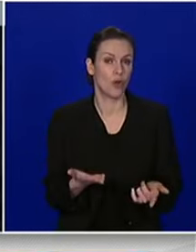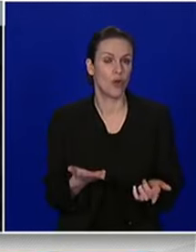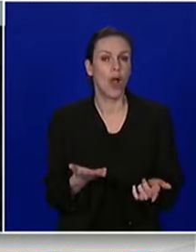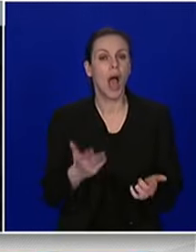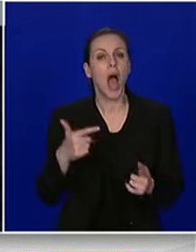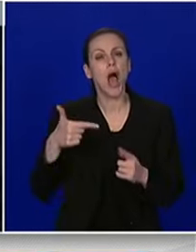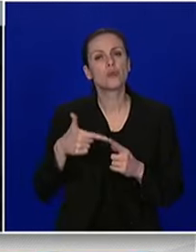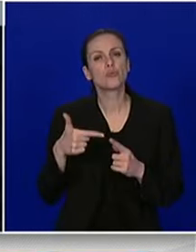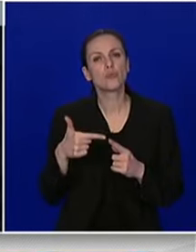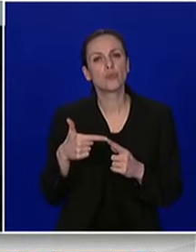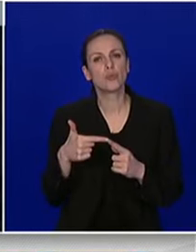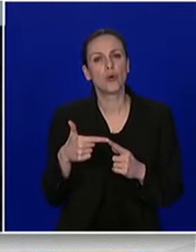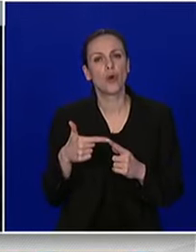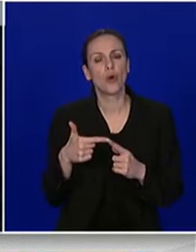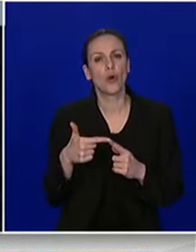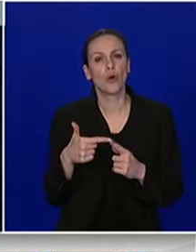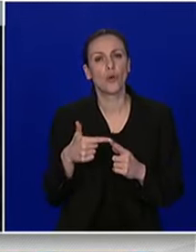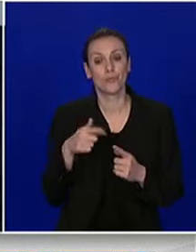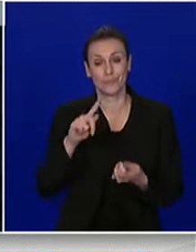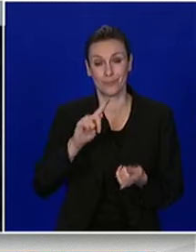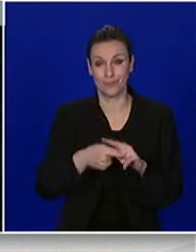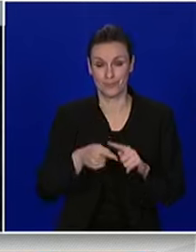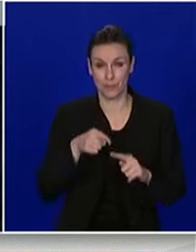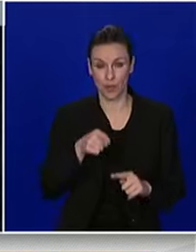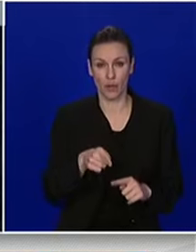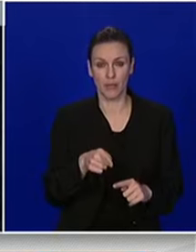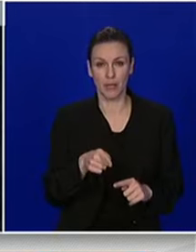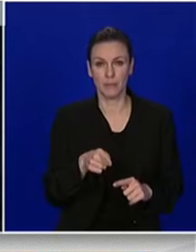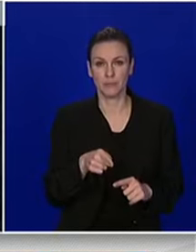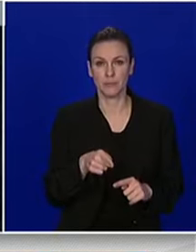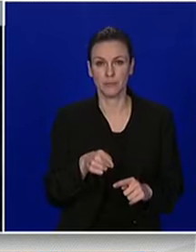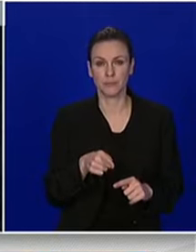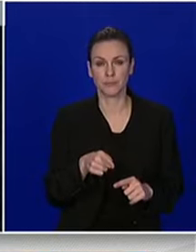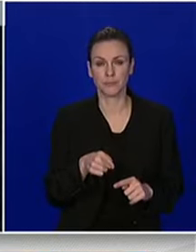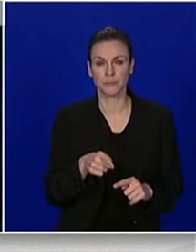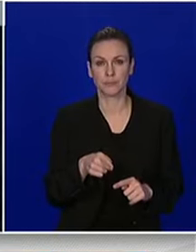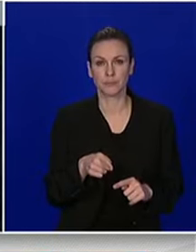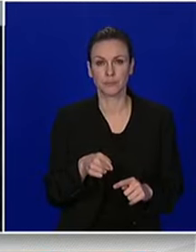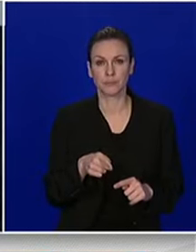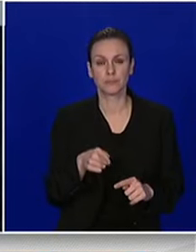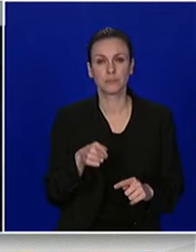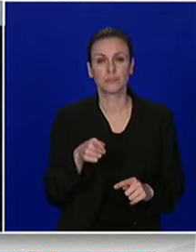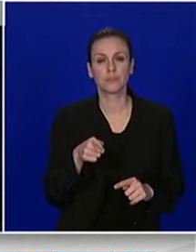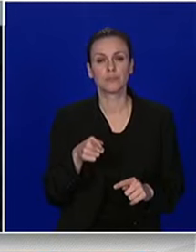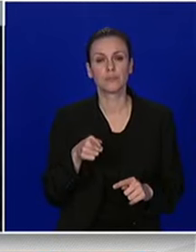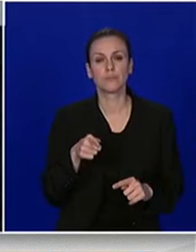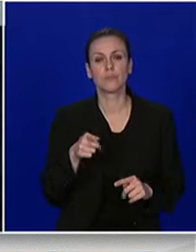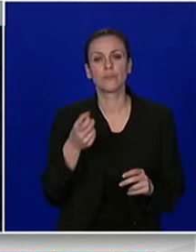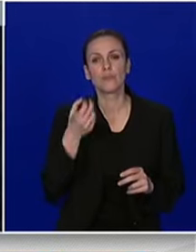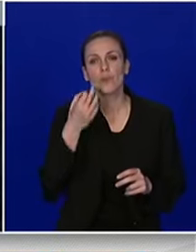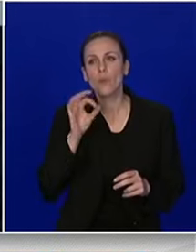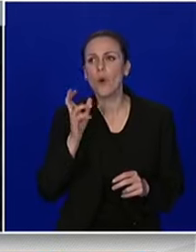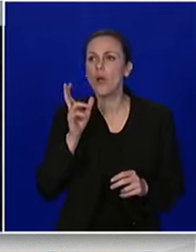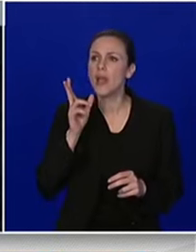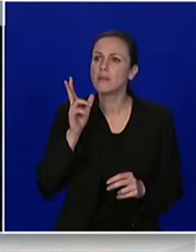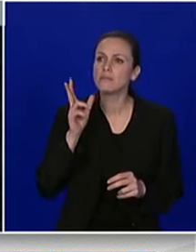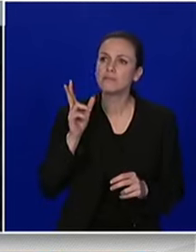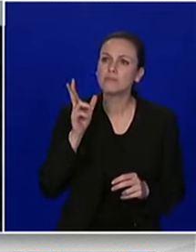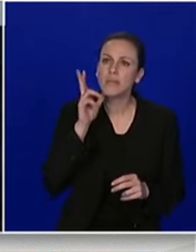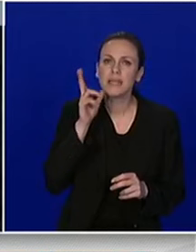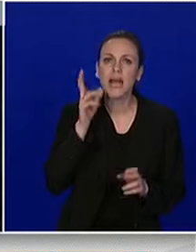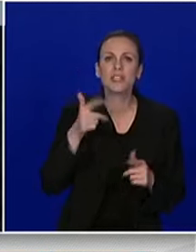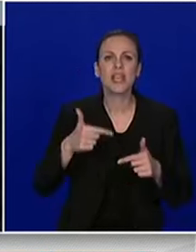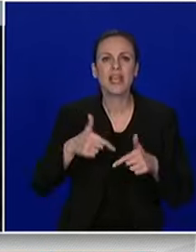Drugo, da umjesto toga da traže nekakve jasne